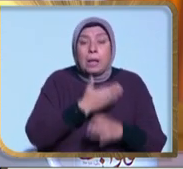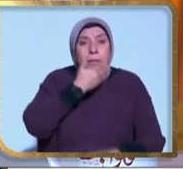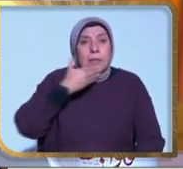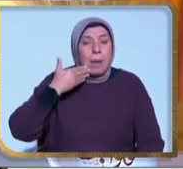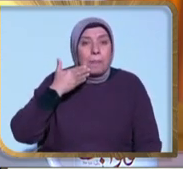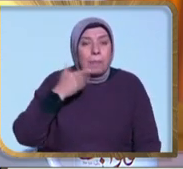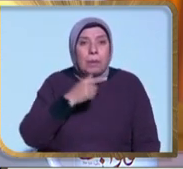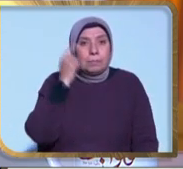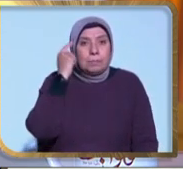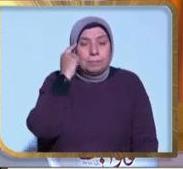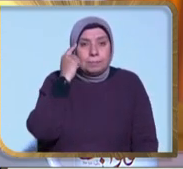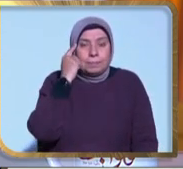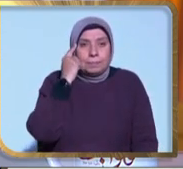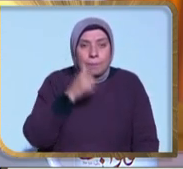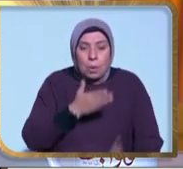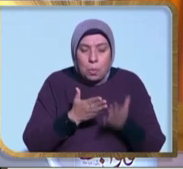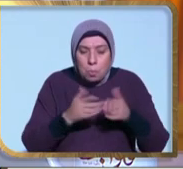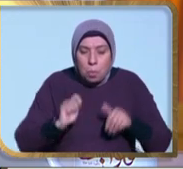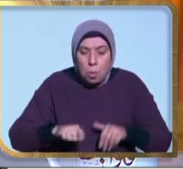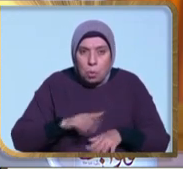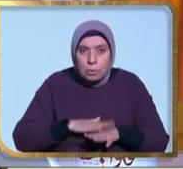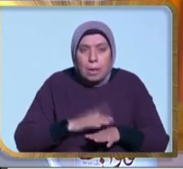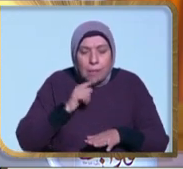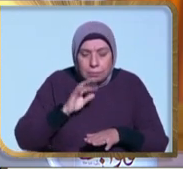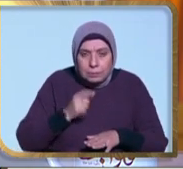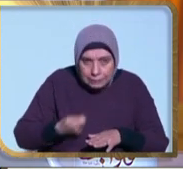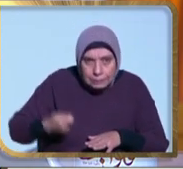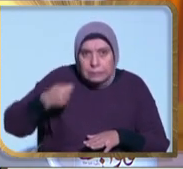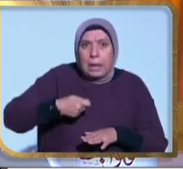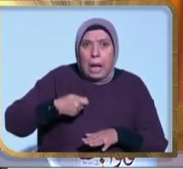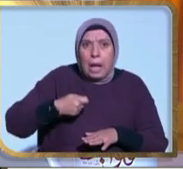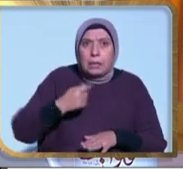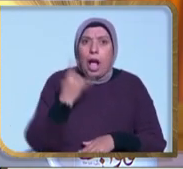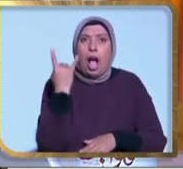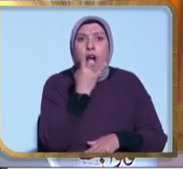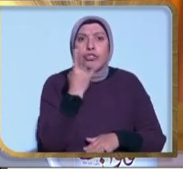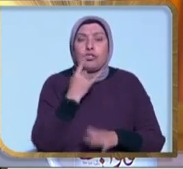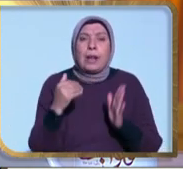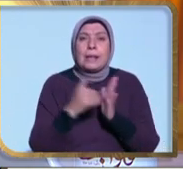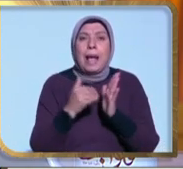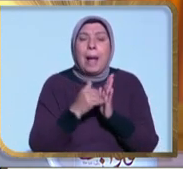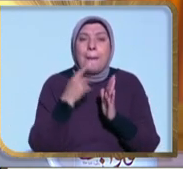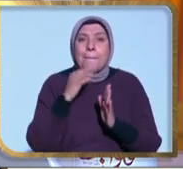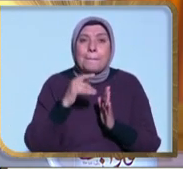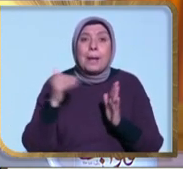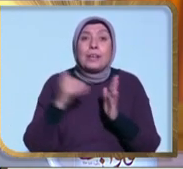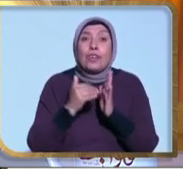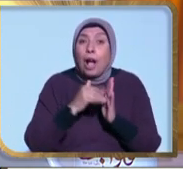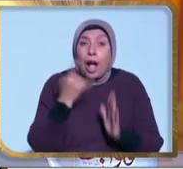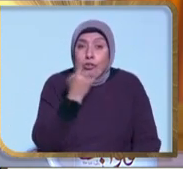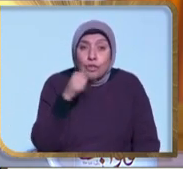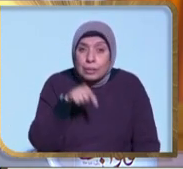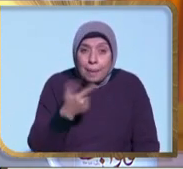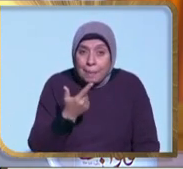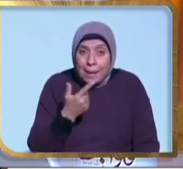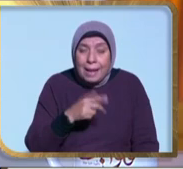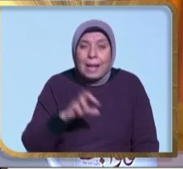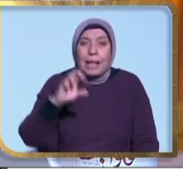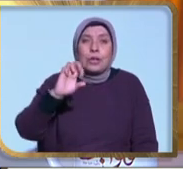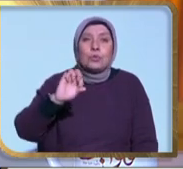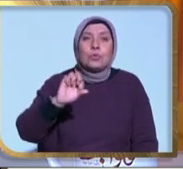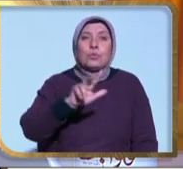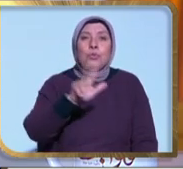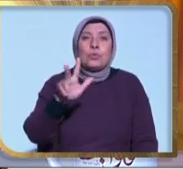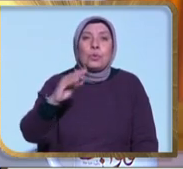يزيد عليهم تعبد وصيام 10 ايام كمان كانوا العشره بتعزي الحجه وكلم